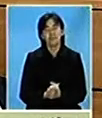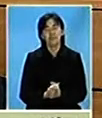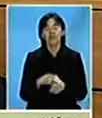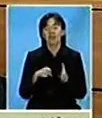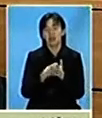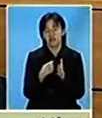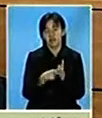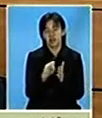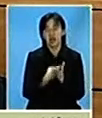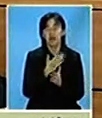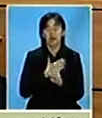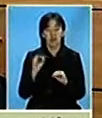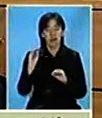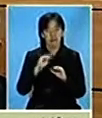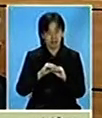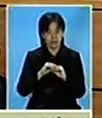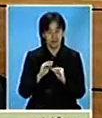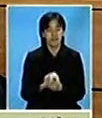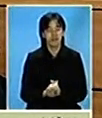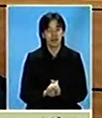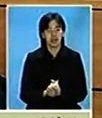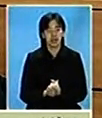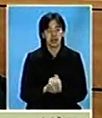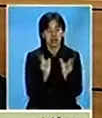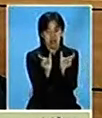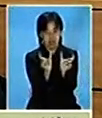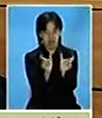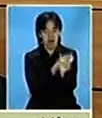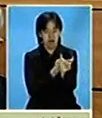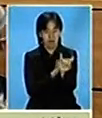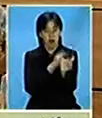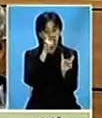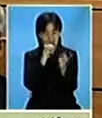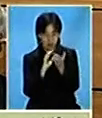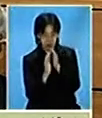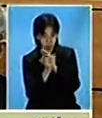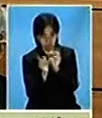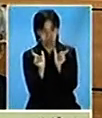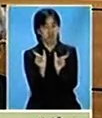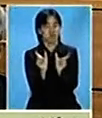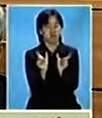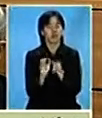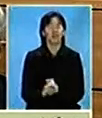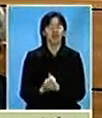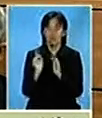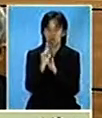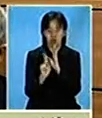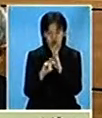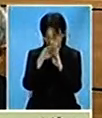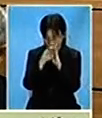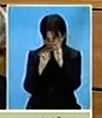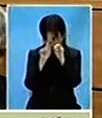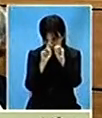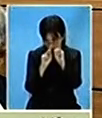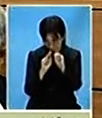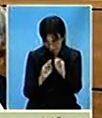ลที่ผมขอเพิ่ม ข้อความว่าและการแพทย์แผนไทยประยุกต์เนี่ยผมคิดว่าถ้าเราจะดูกฎหมายทั้งฉบับนะครับจริงๆแล้ว